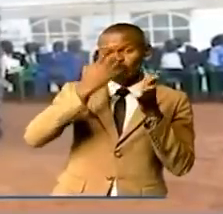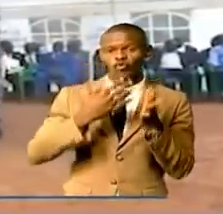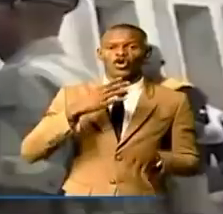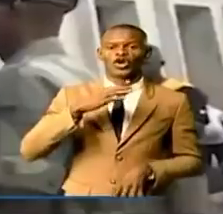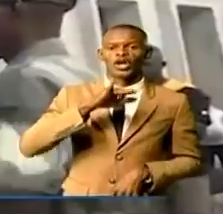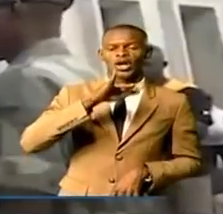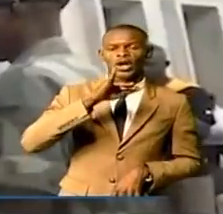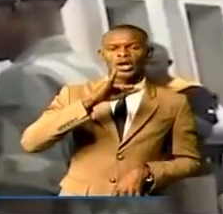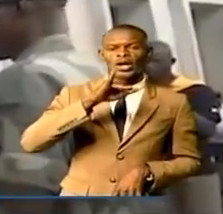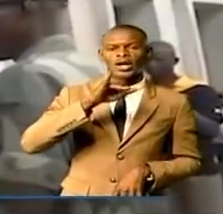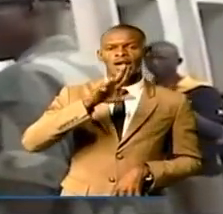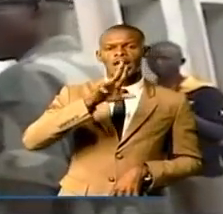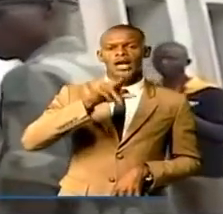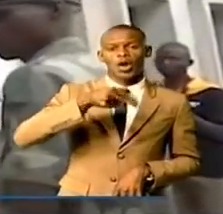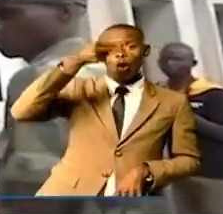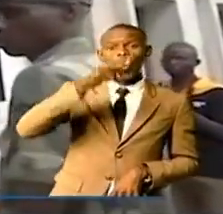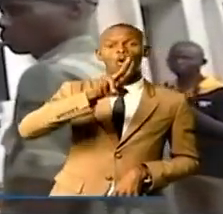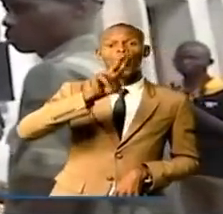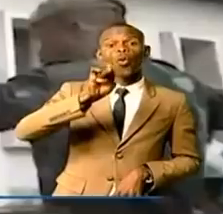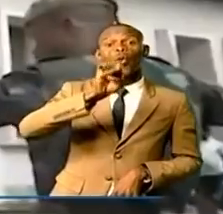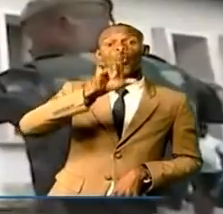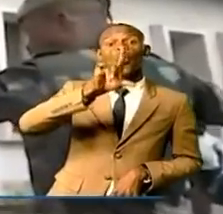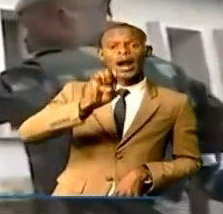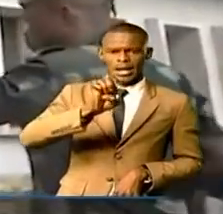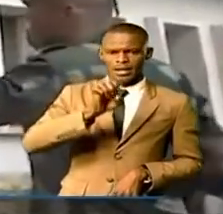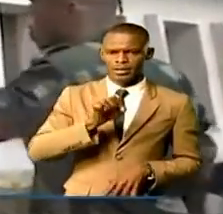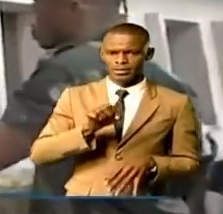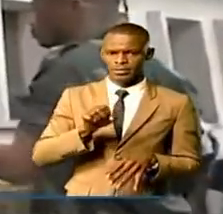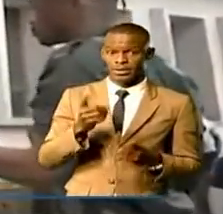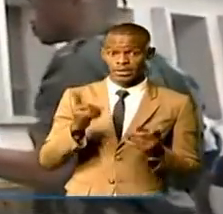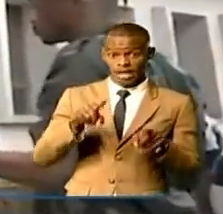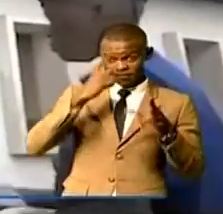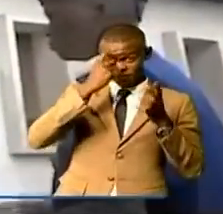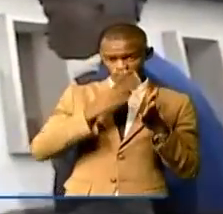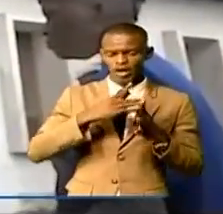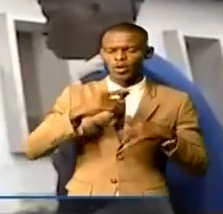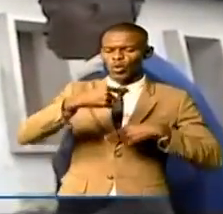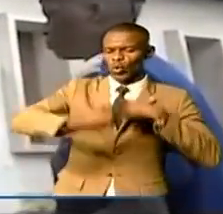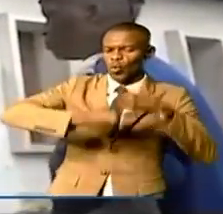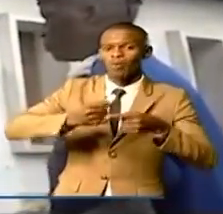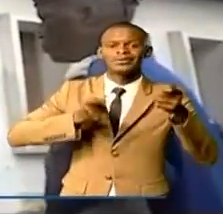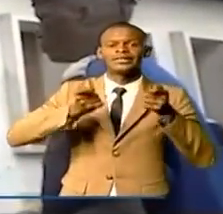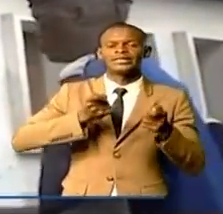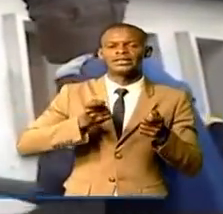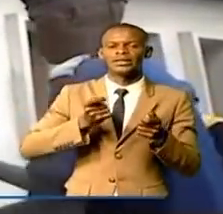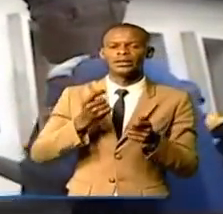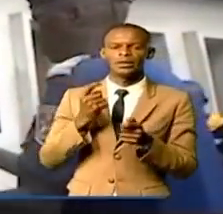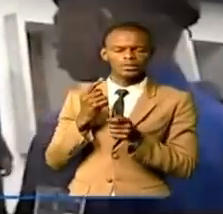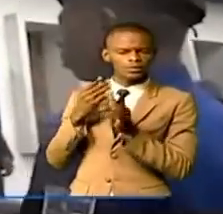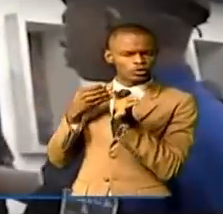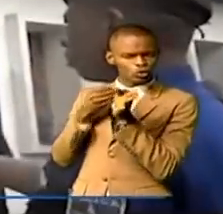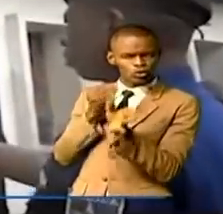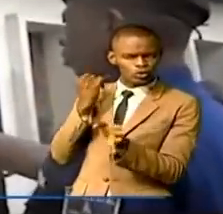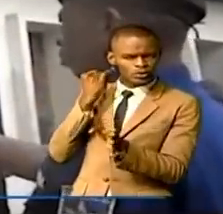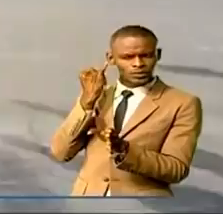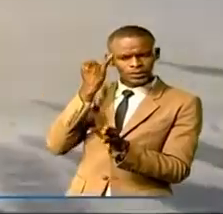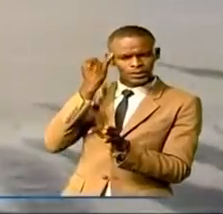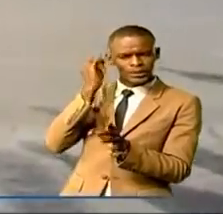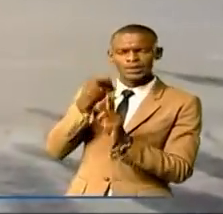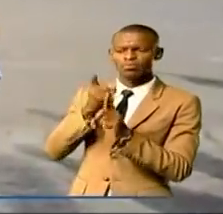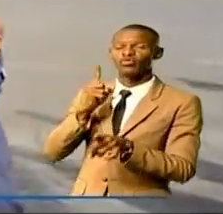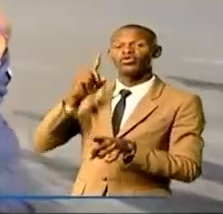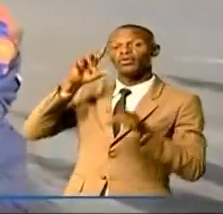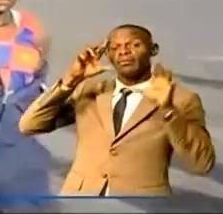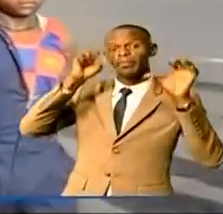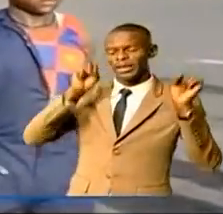de désengorger le prison de son entité. Conformément à la vision du chef de l'État, Félix-Antoine Tshisekedi, en la matière, cette